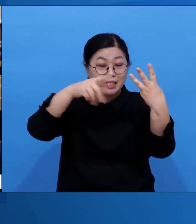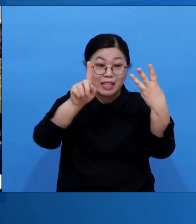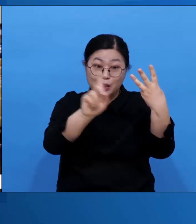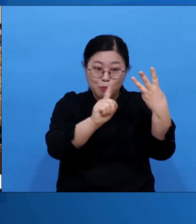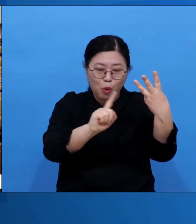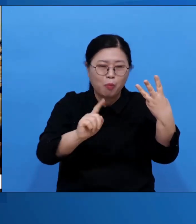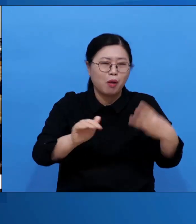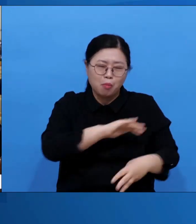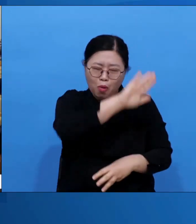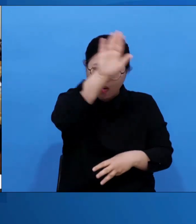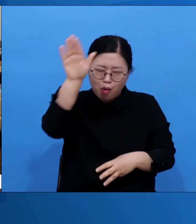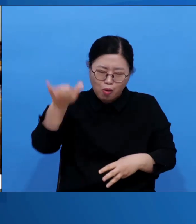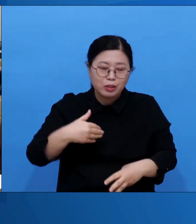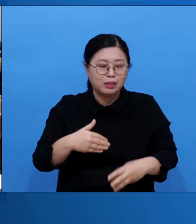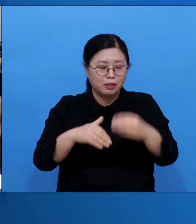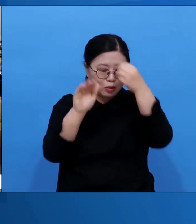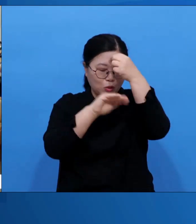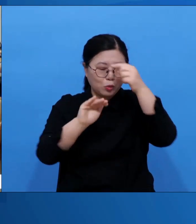RUTC 뉴스를 통해 공지됩니다.